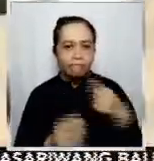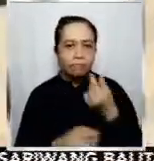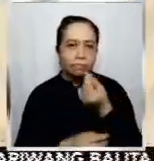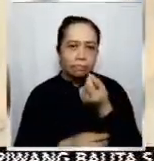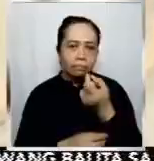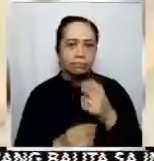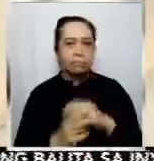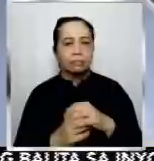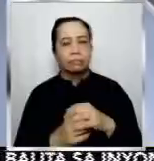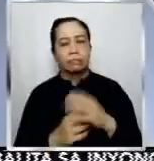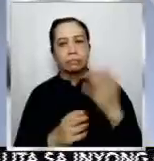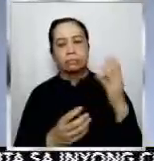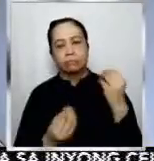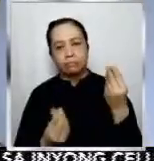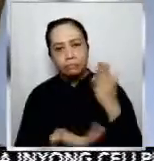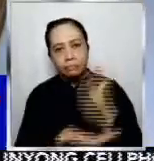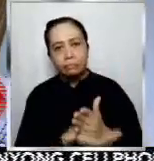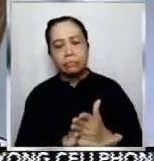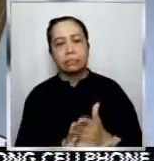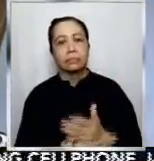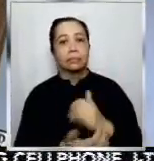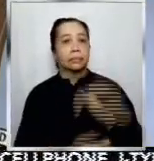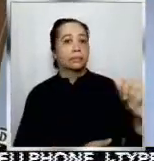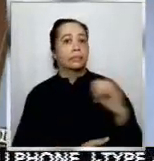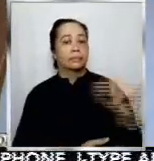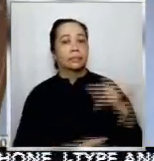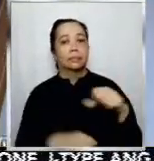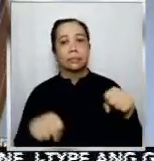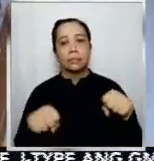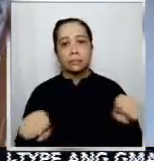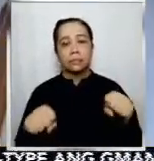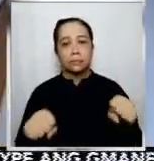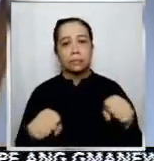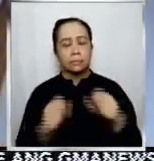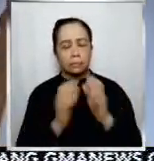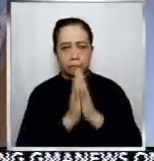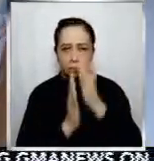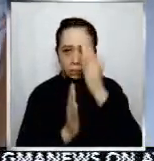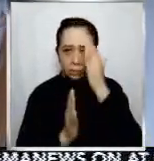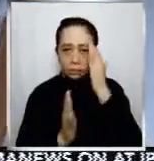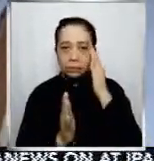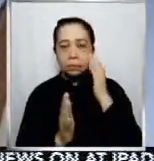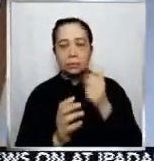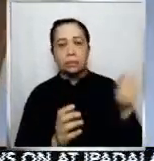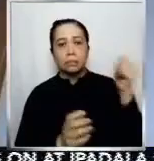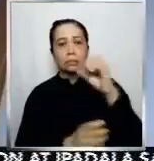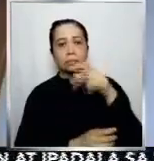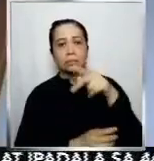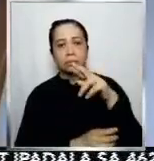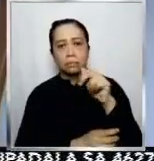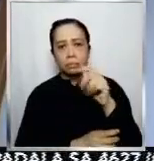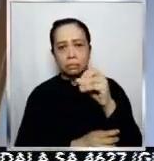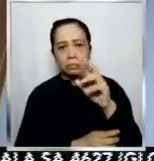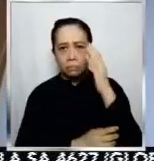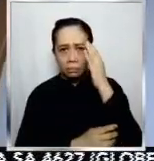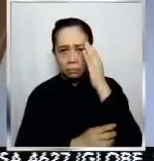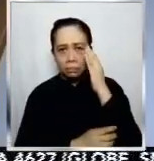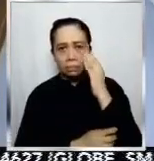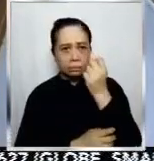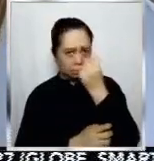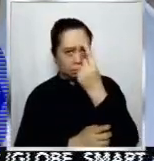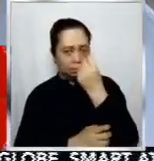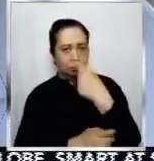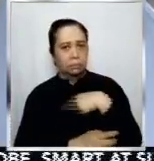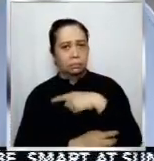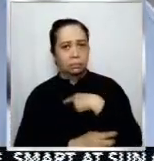mga operator. Sana po yung mga operator, sana maintindihan nila yung mga driver. Kasi ang boundary po ng mga tricycle, 200 po